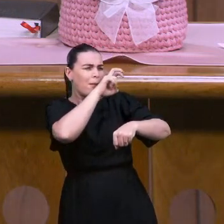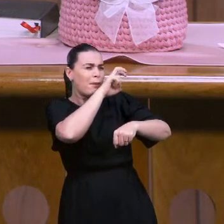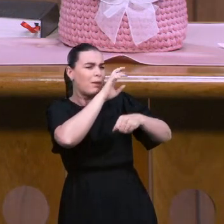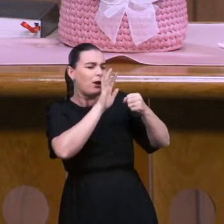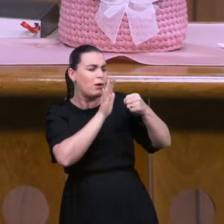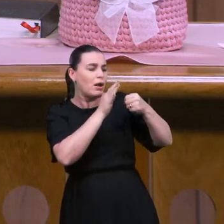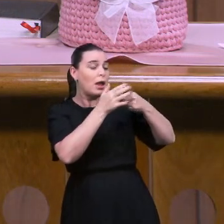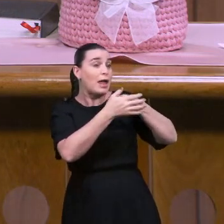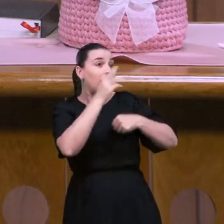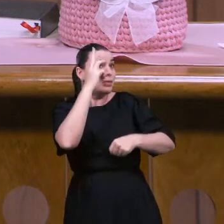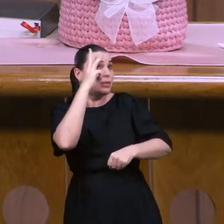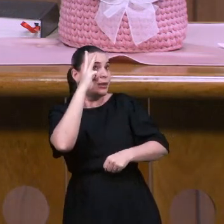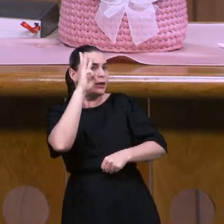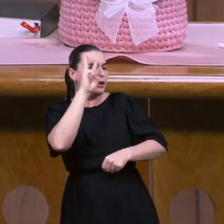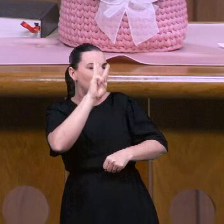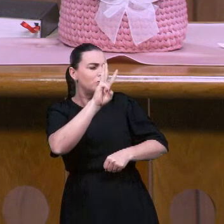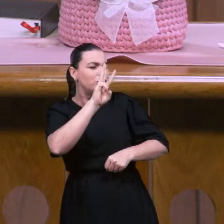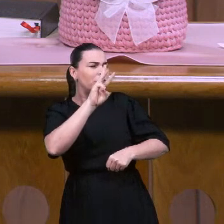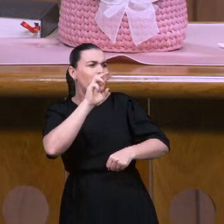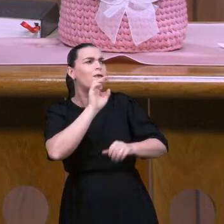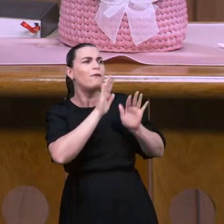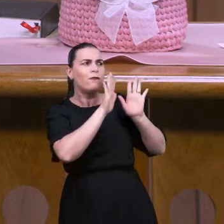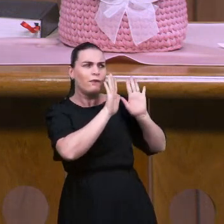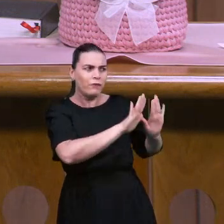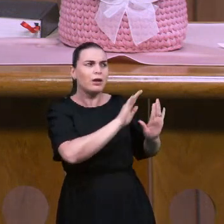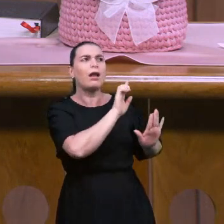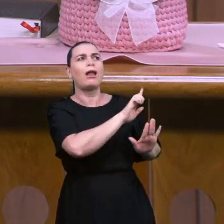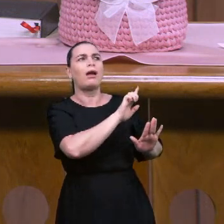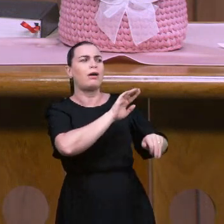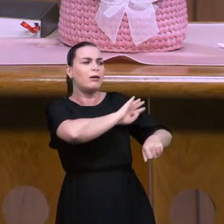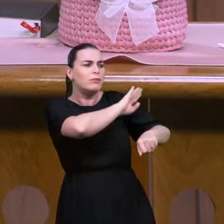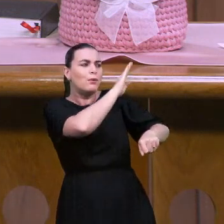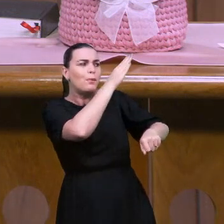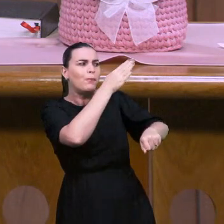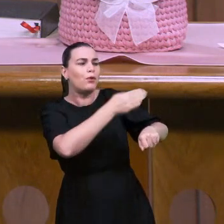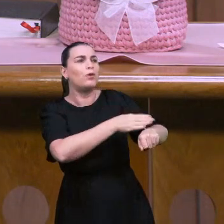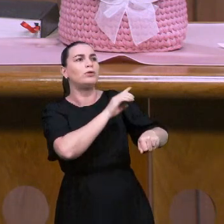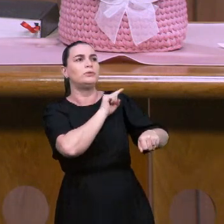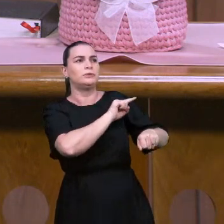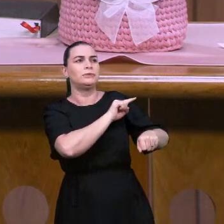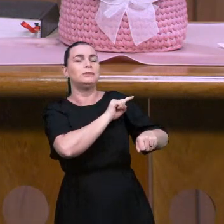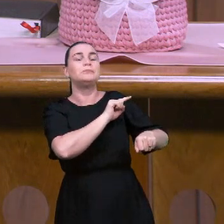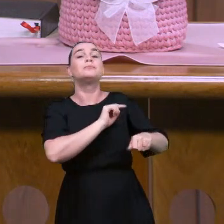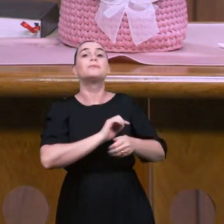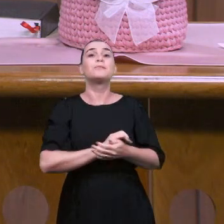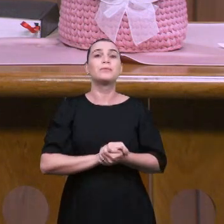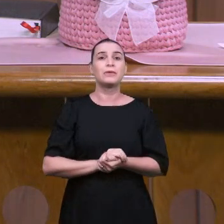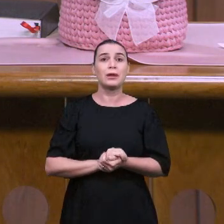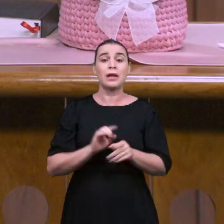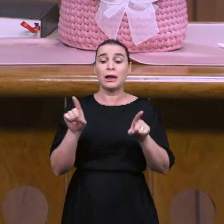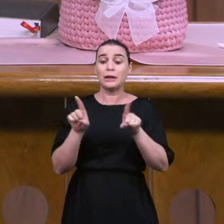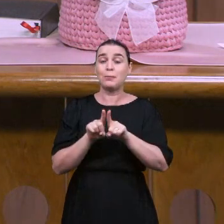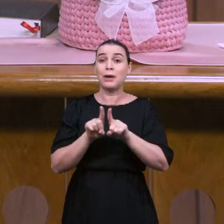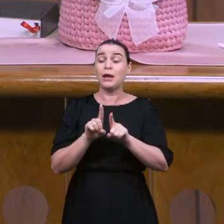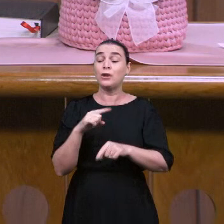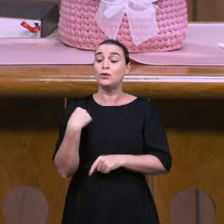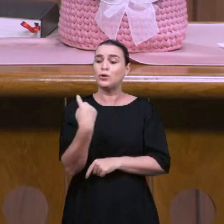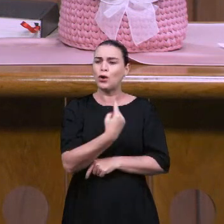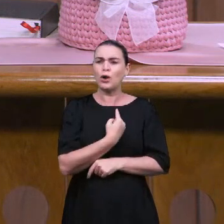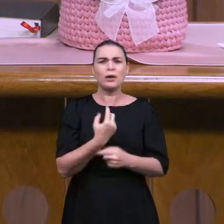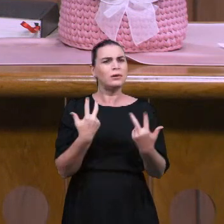Les 2 hommes, les sentinelles vont sortir, mais 3 jours, vous restez là. Nous vivons comme ça, mes frères,